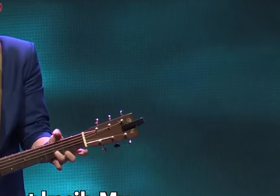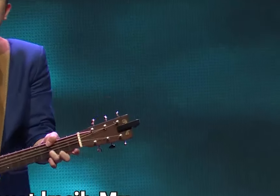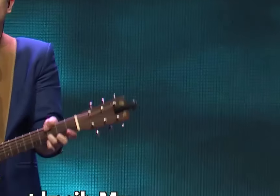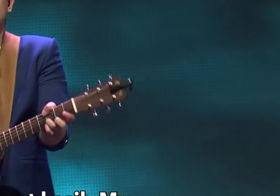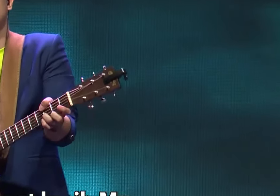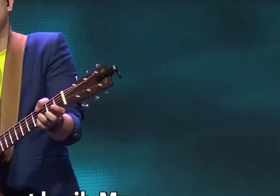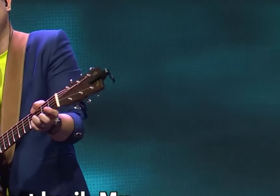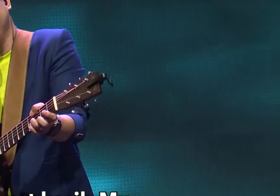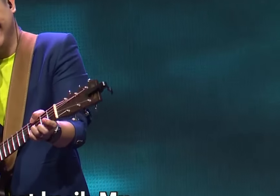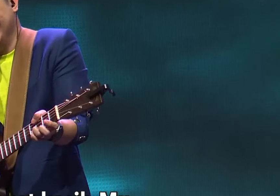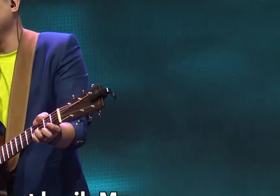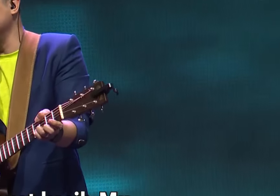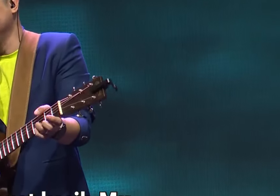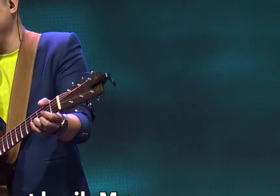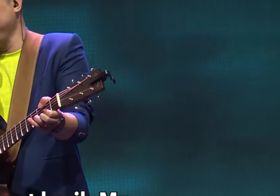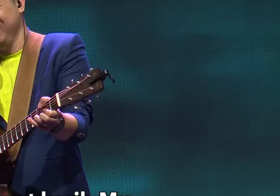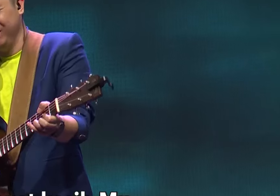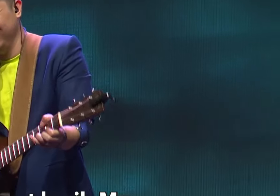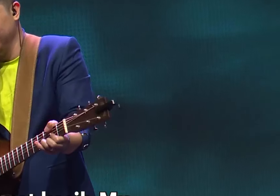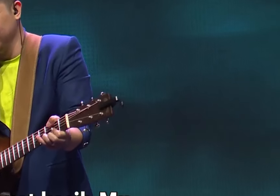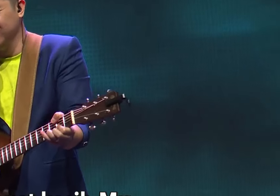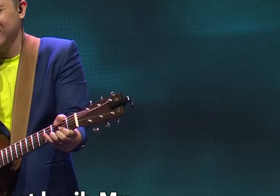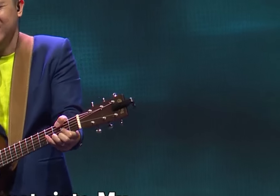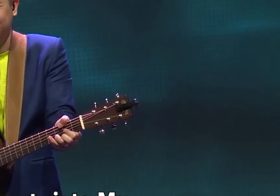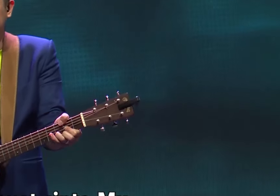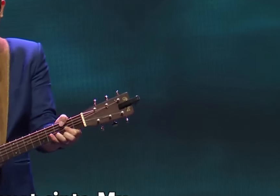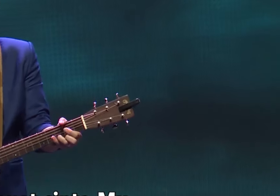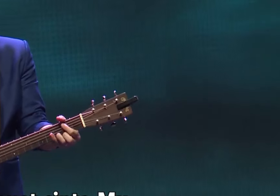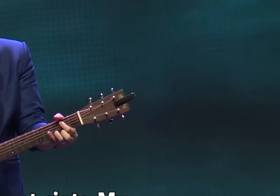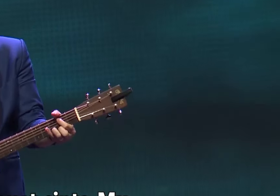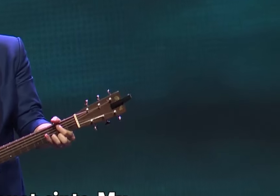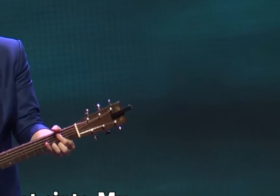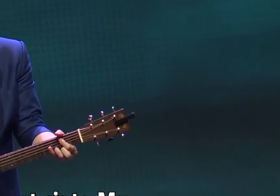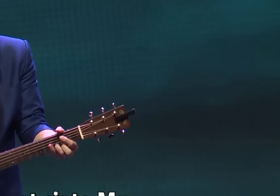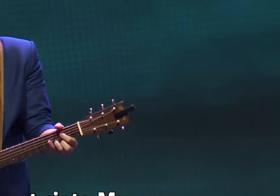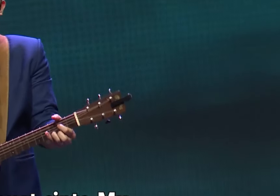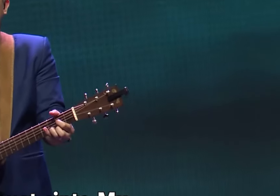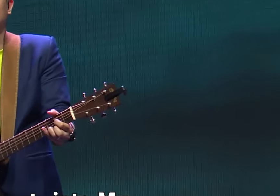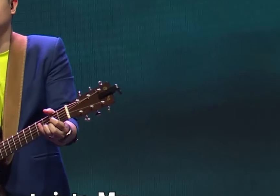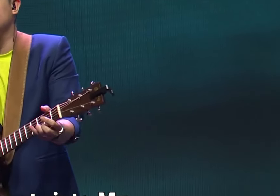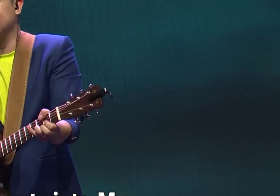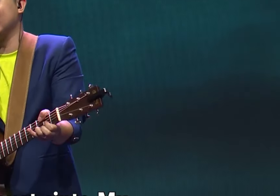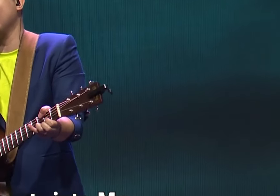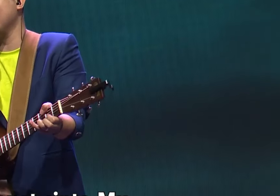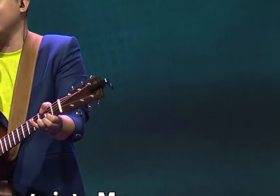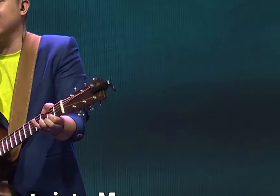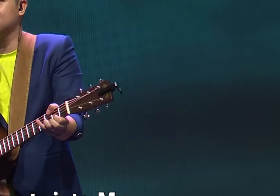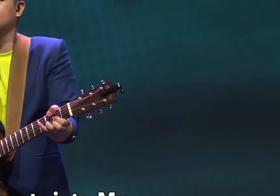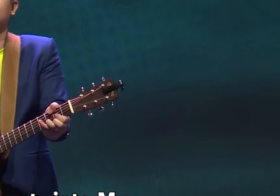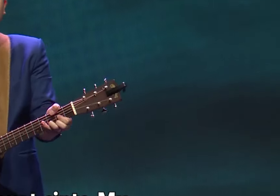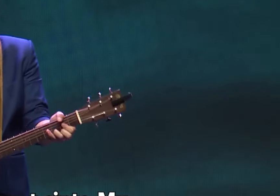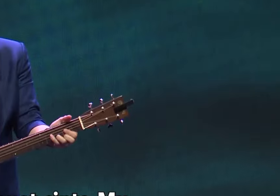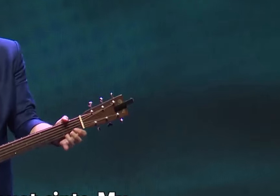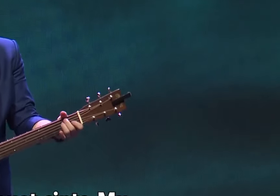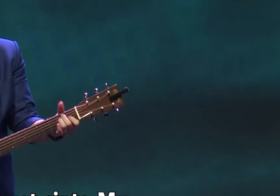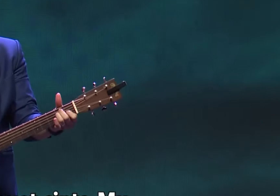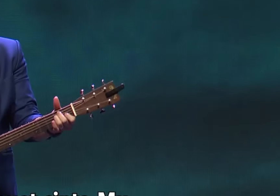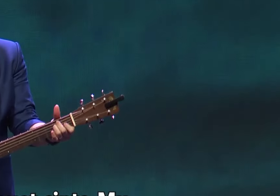kasih buat kasih-Mu. Yeah. Terima